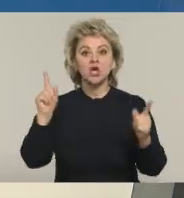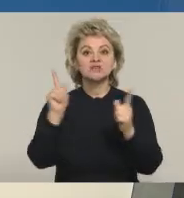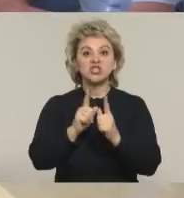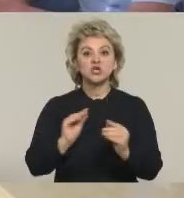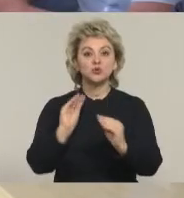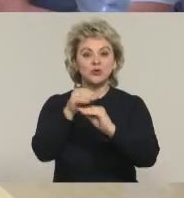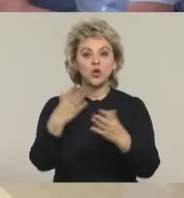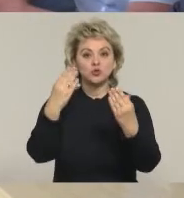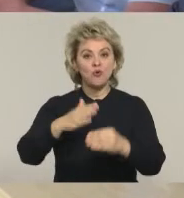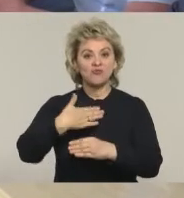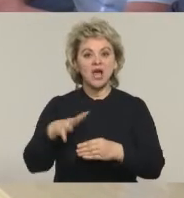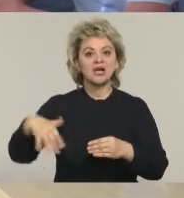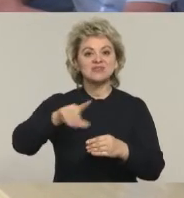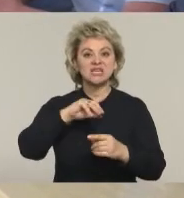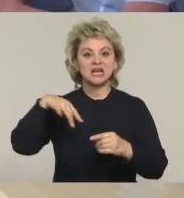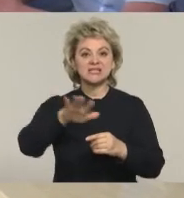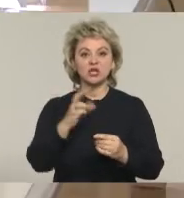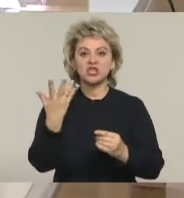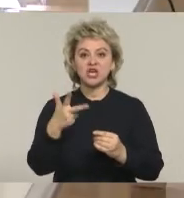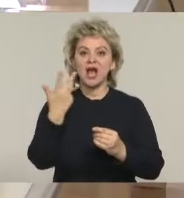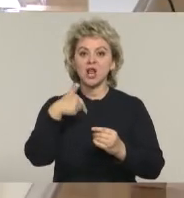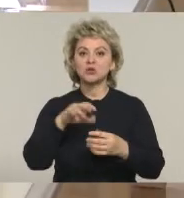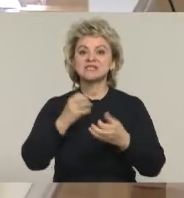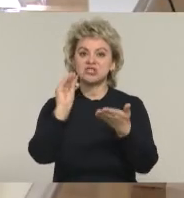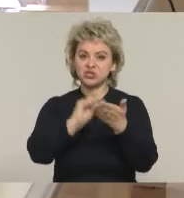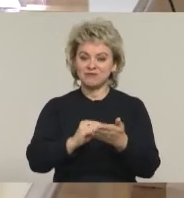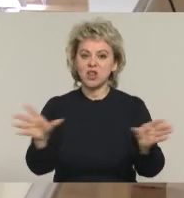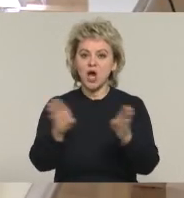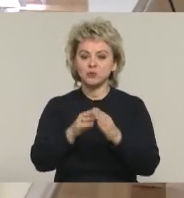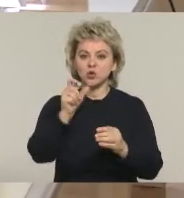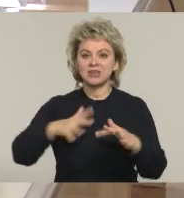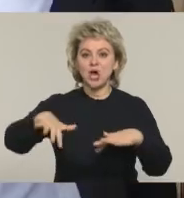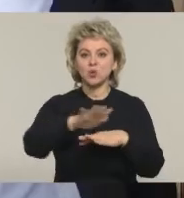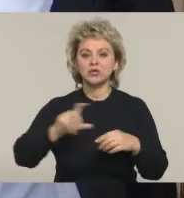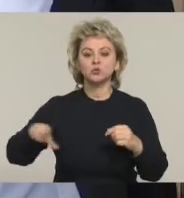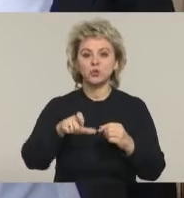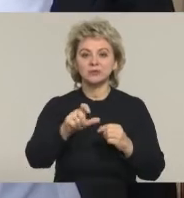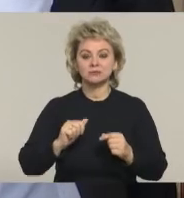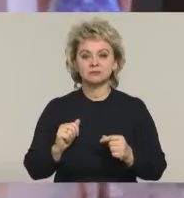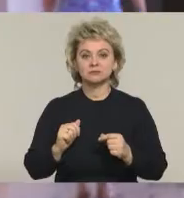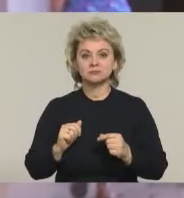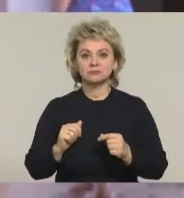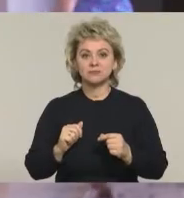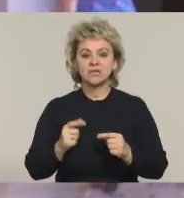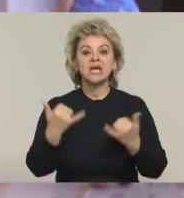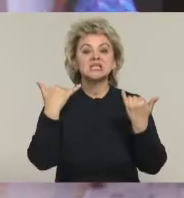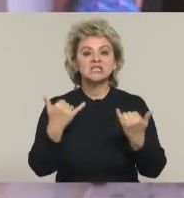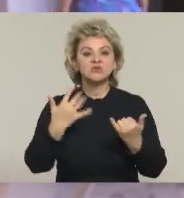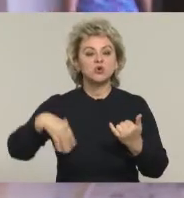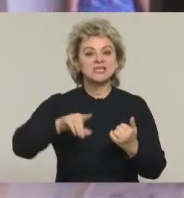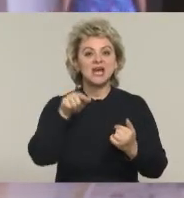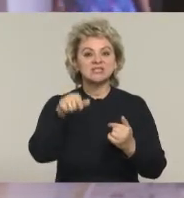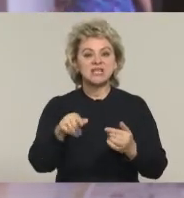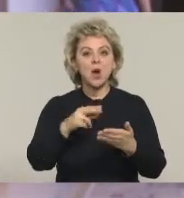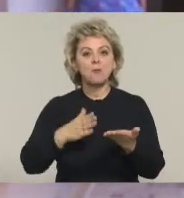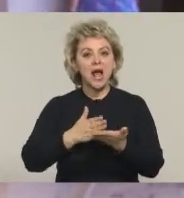Встречу приурочили ко Дню флага, ведь российский триколор – своеобразный символ, объединяющий народы Дона. Сегодня вся